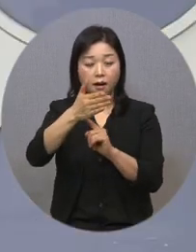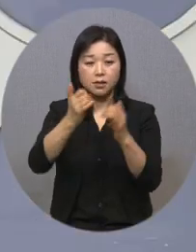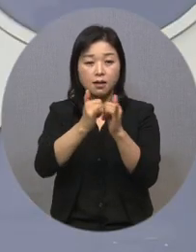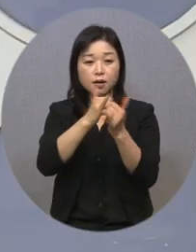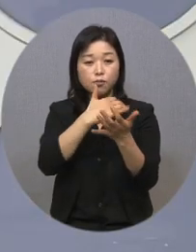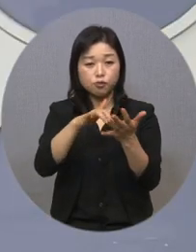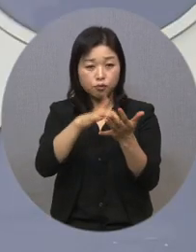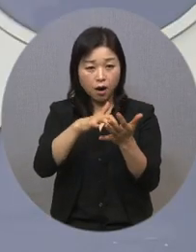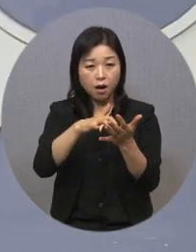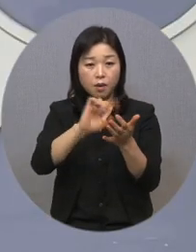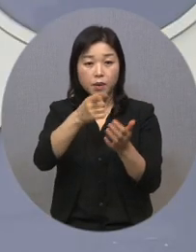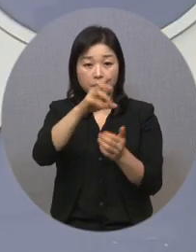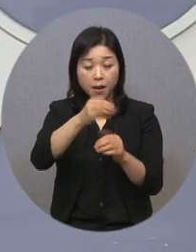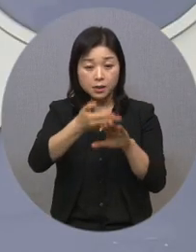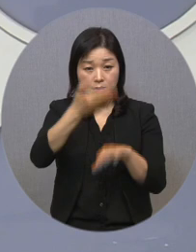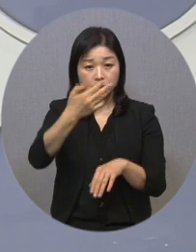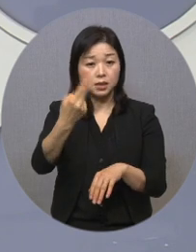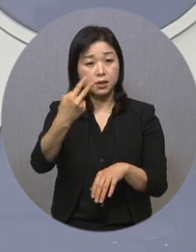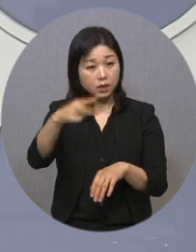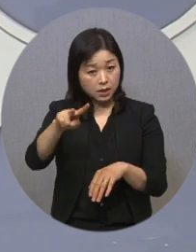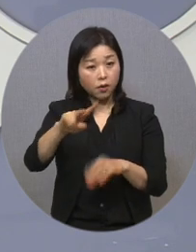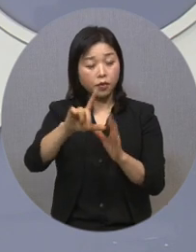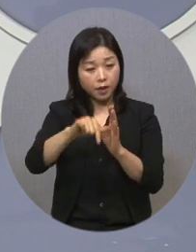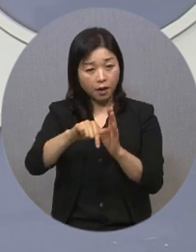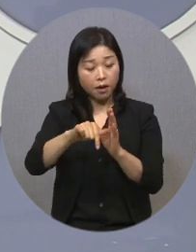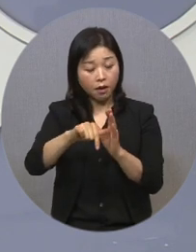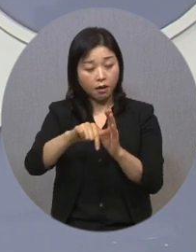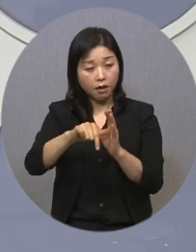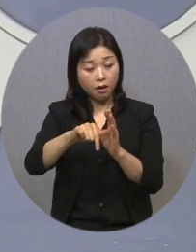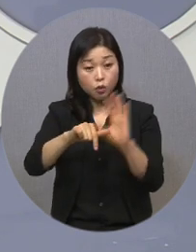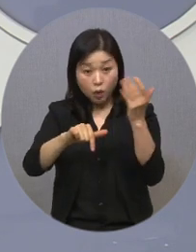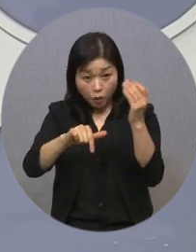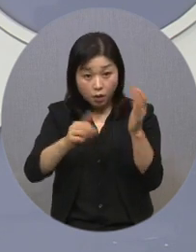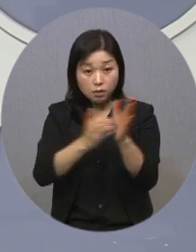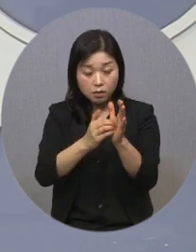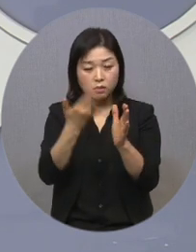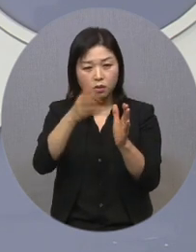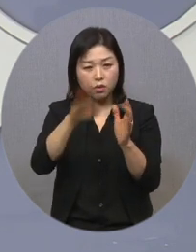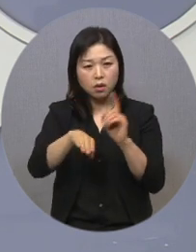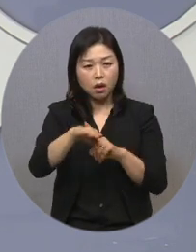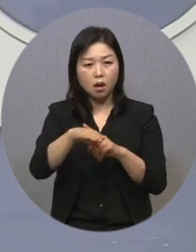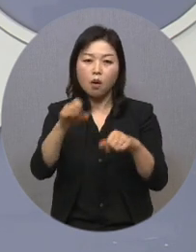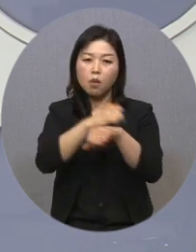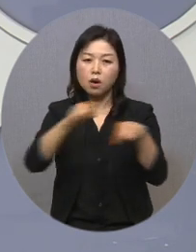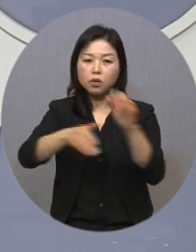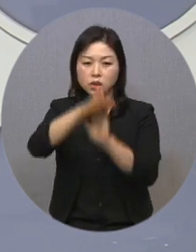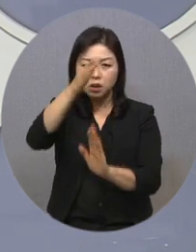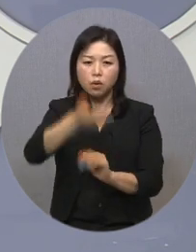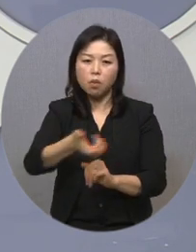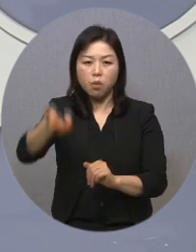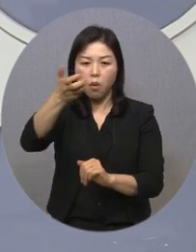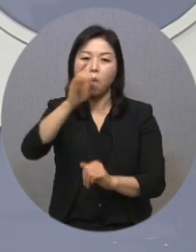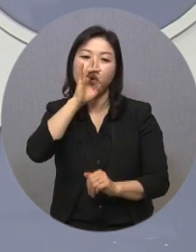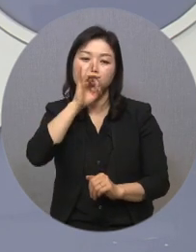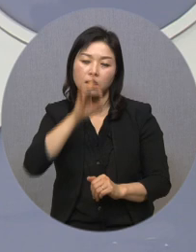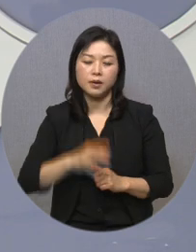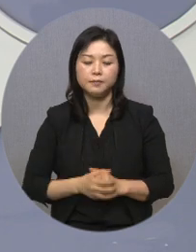됐음에도 지금까지 광역시로 승격을 받지 못했던 이런 상황이 있습니다. 이런